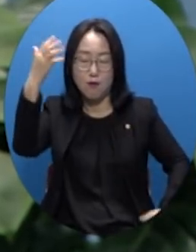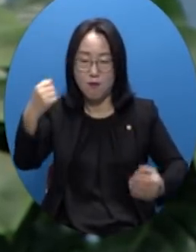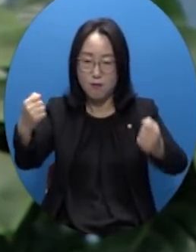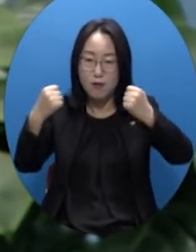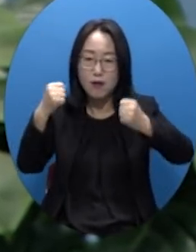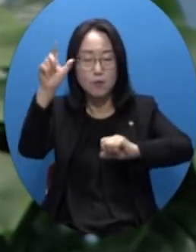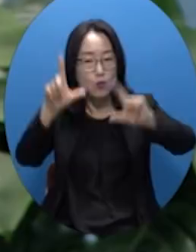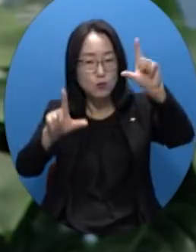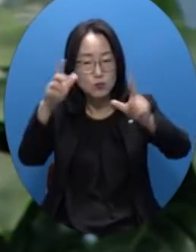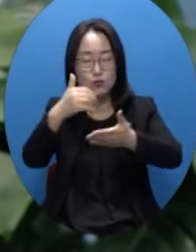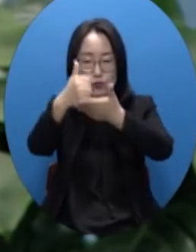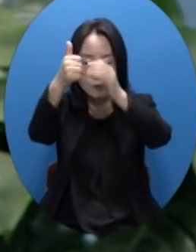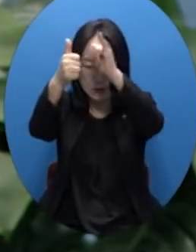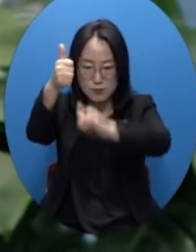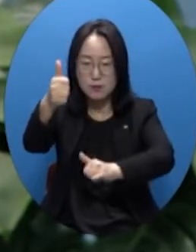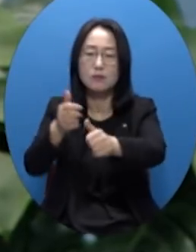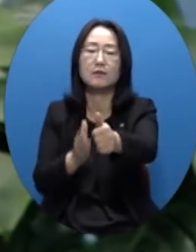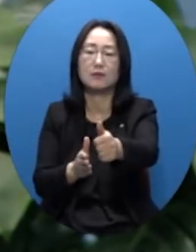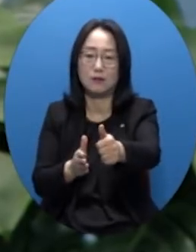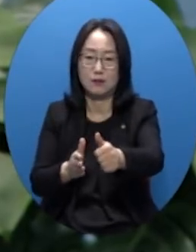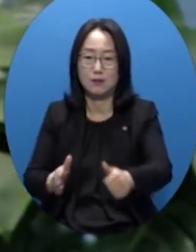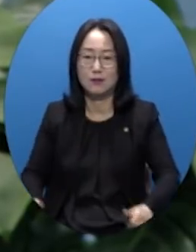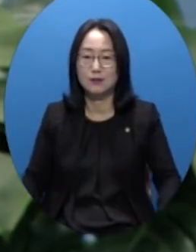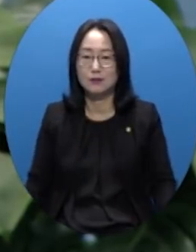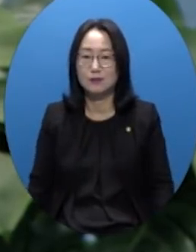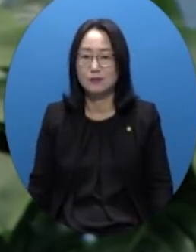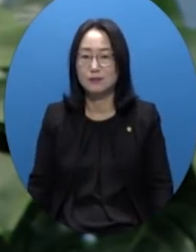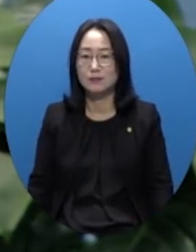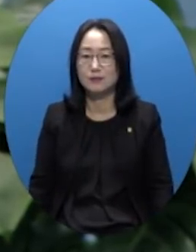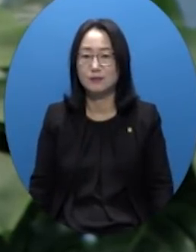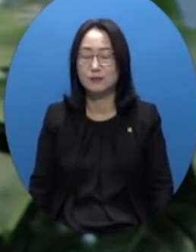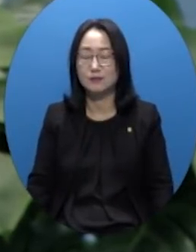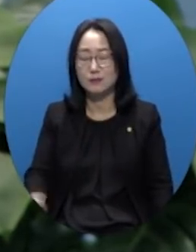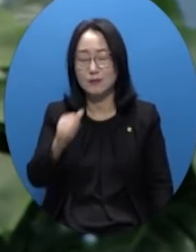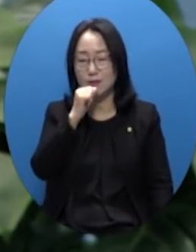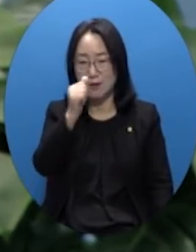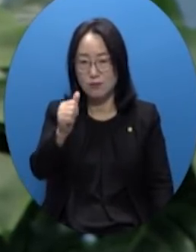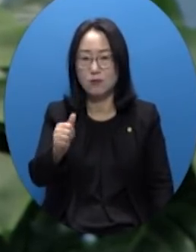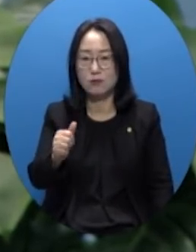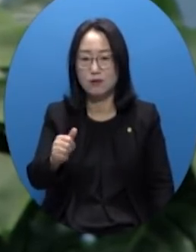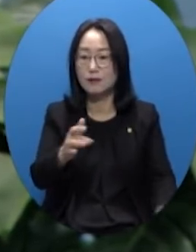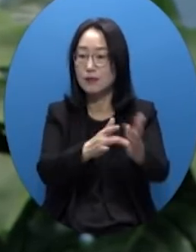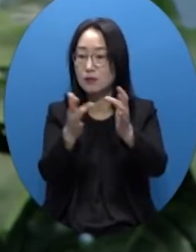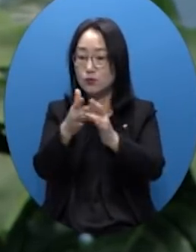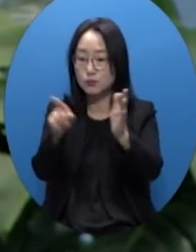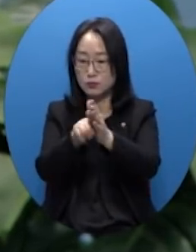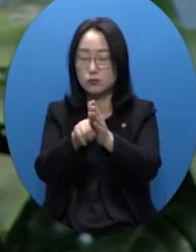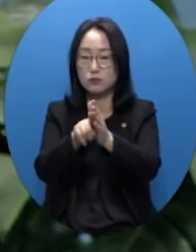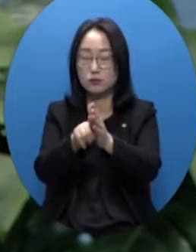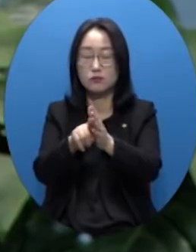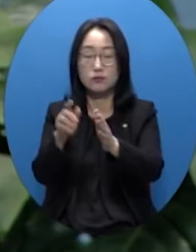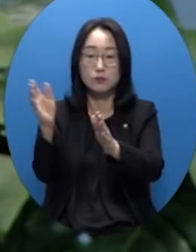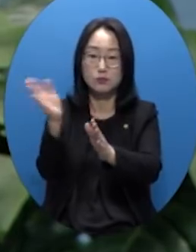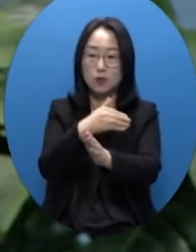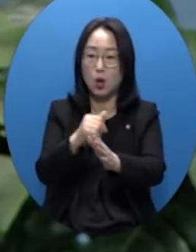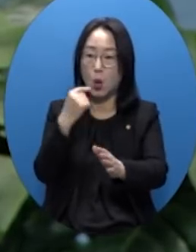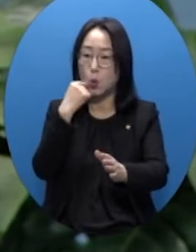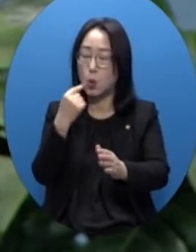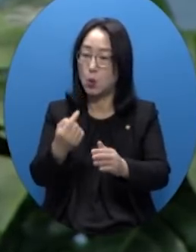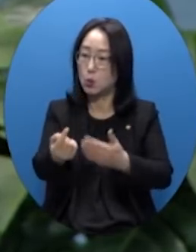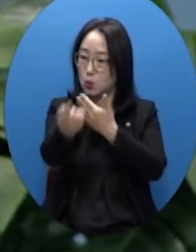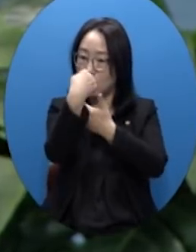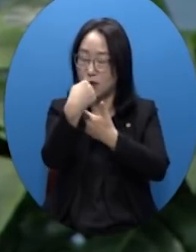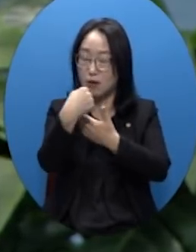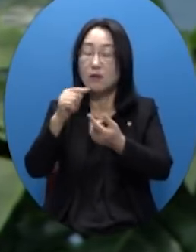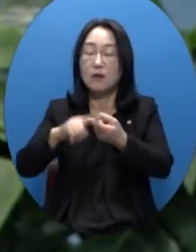섬기는 우리 모두가 되어야 할 것입니다 철 때로 예수 믿고 나서 도 독이 들어있는 상태로